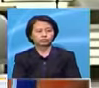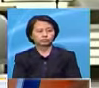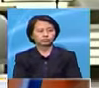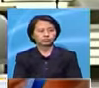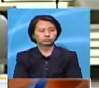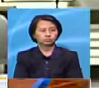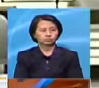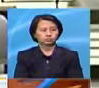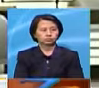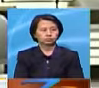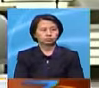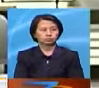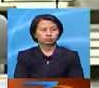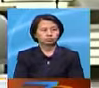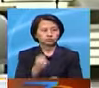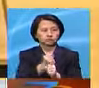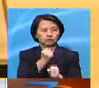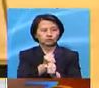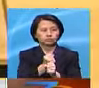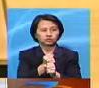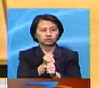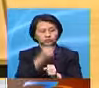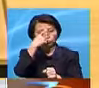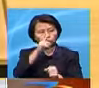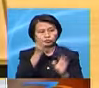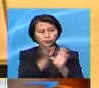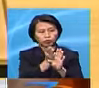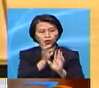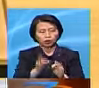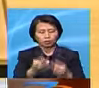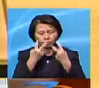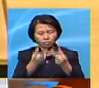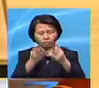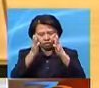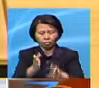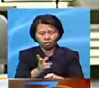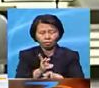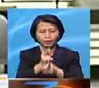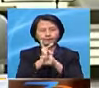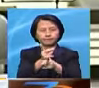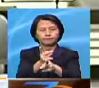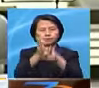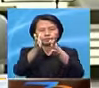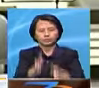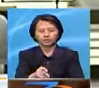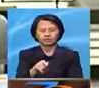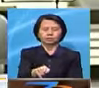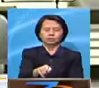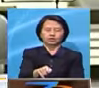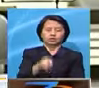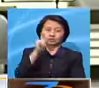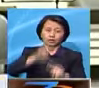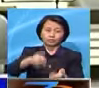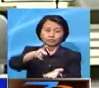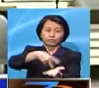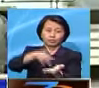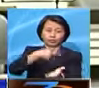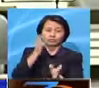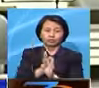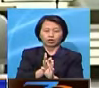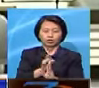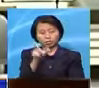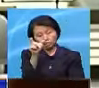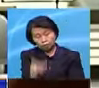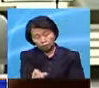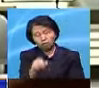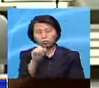tambahan kerja kepada pihak bank Apabila mereka melihat customers ataupun peminjam yang ada potensi bermasalah mereka